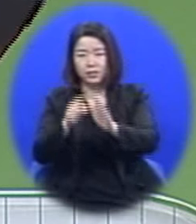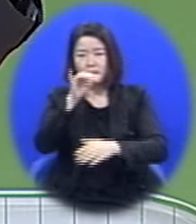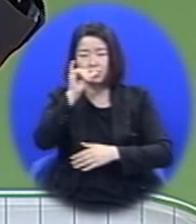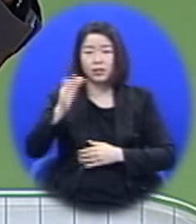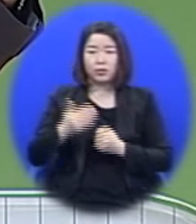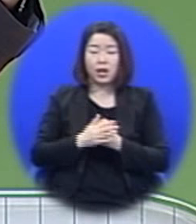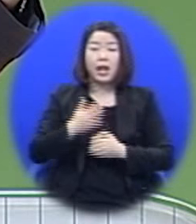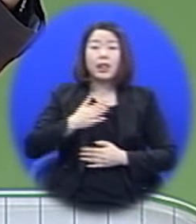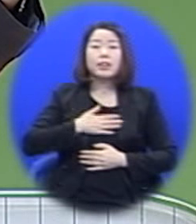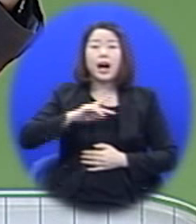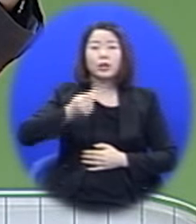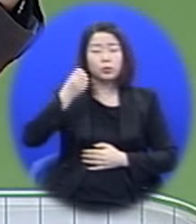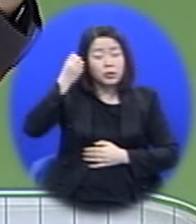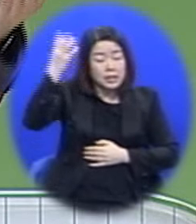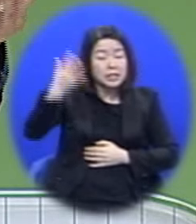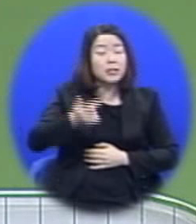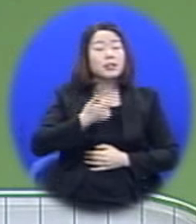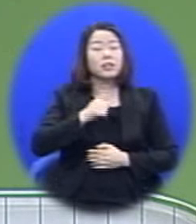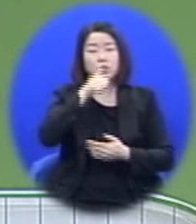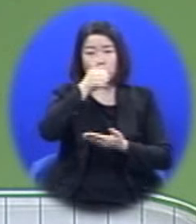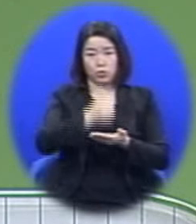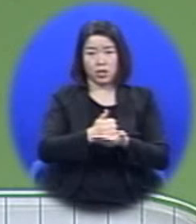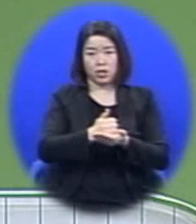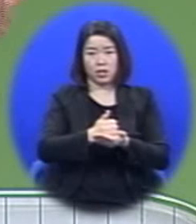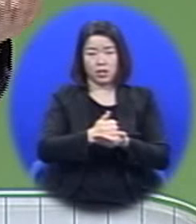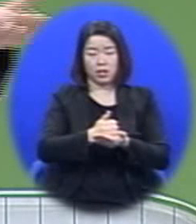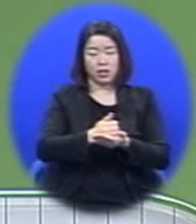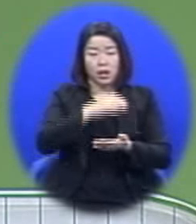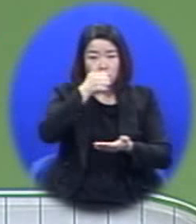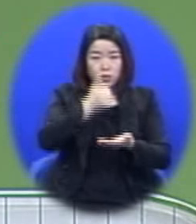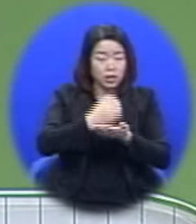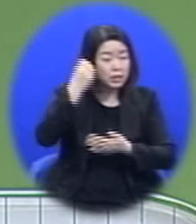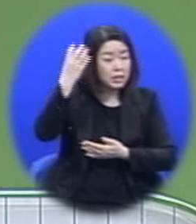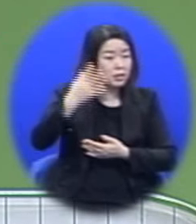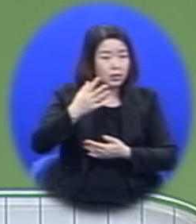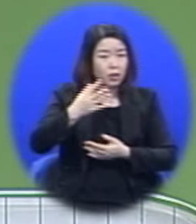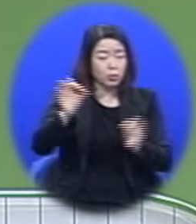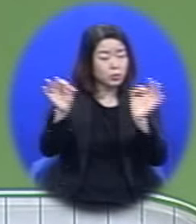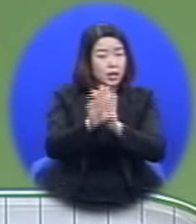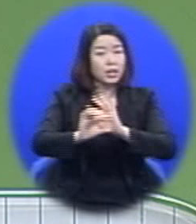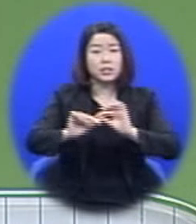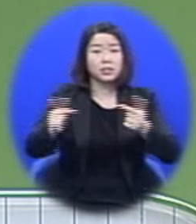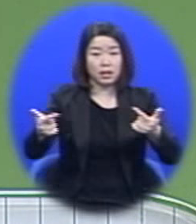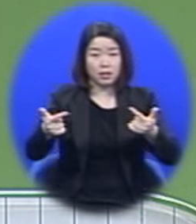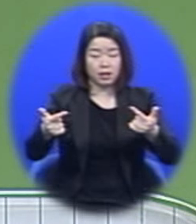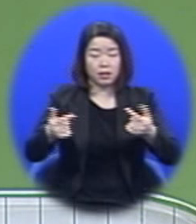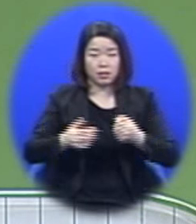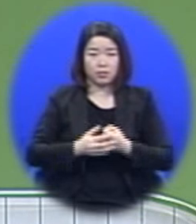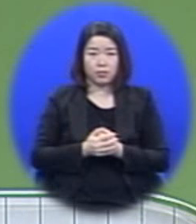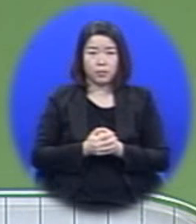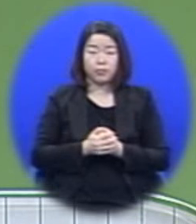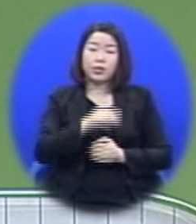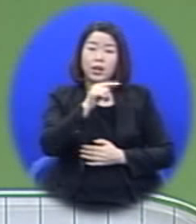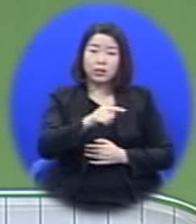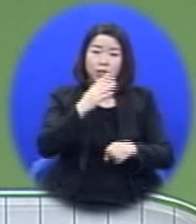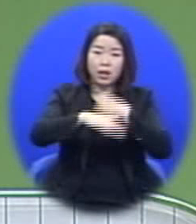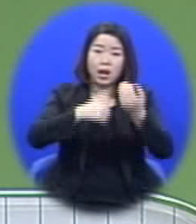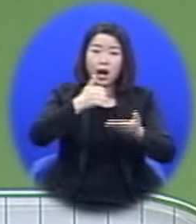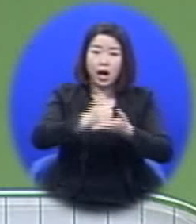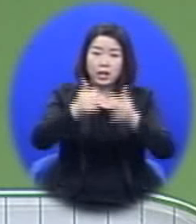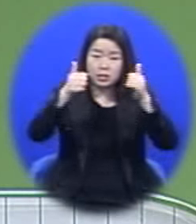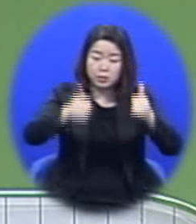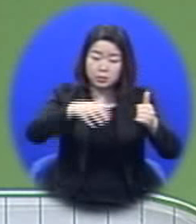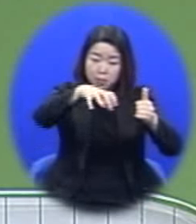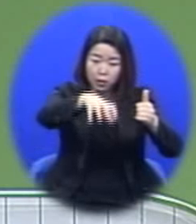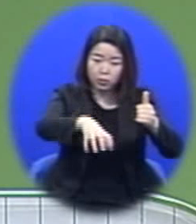나도 잊어버렸던 일. 여러분, 죄는 잊어버렸다고 없어지는 게 아니라는 거 아시죠? 그게 하나님의 심판